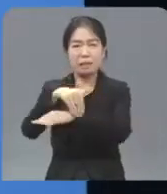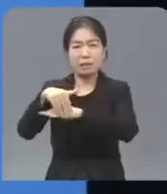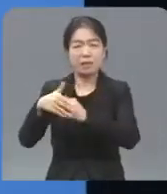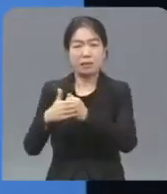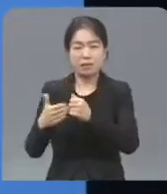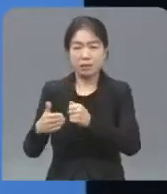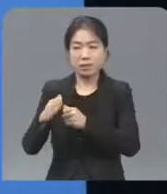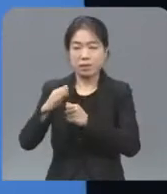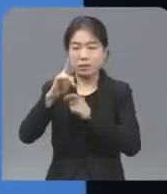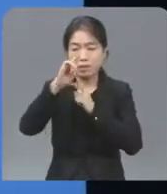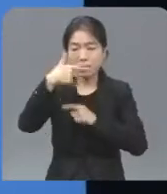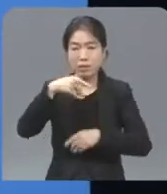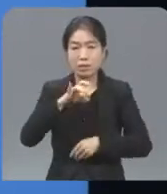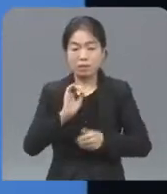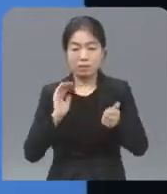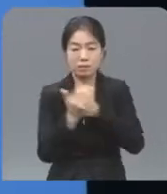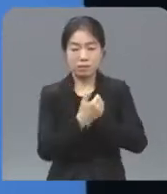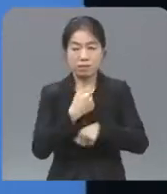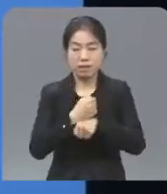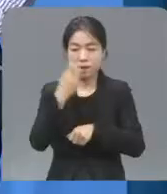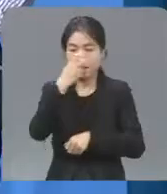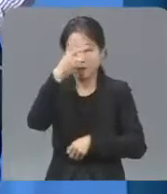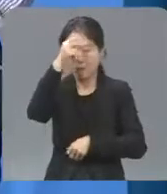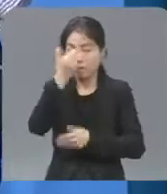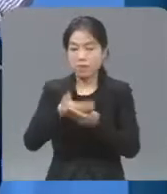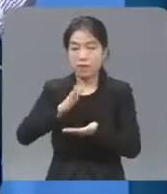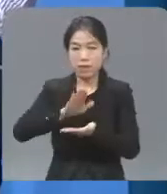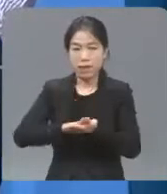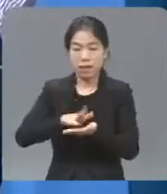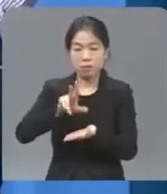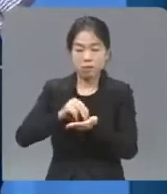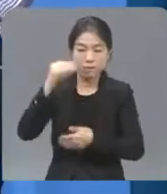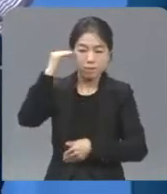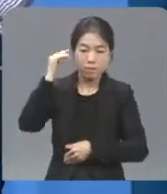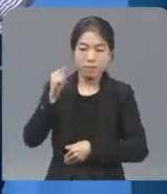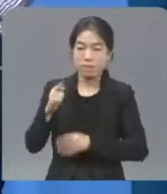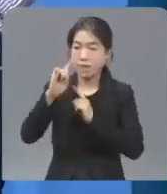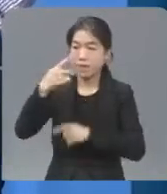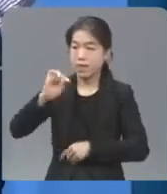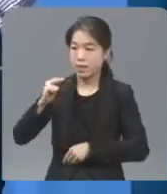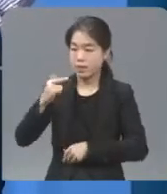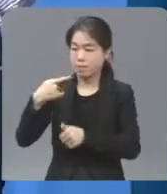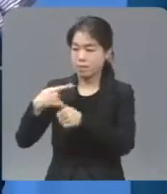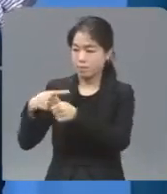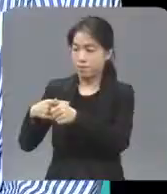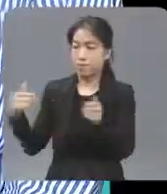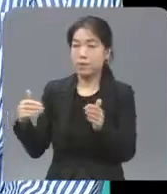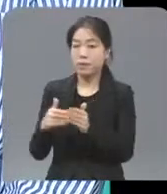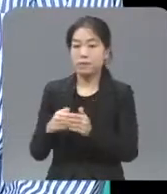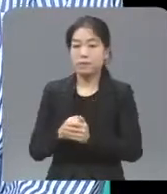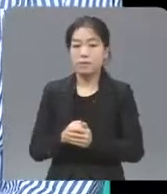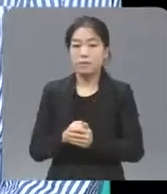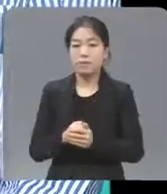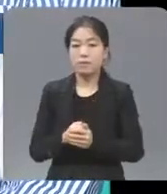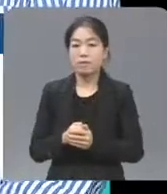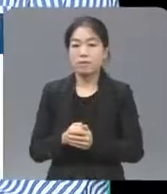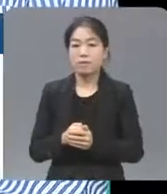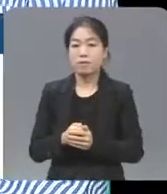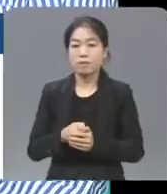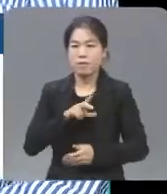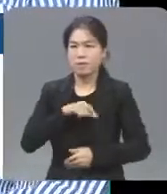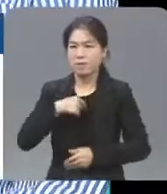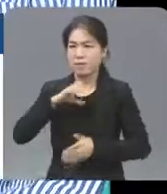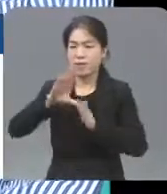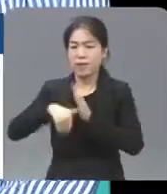이제 명 후보를 둔 하면서 검찰 개업 찾을 등을 거론하며 이낙연 후보를 비판했습니다 흥부 께서 크리켓 처럼